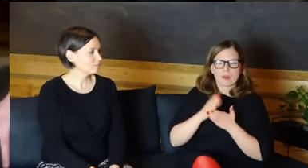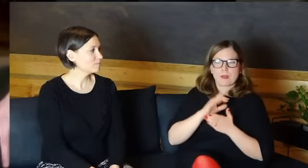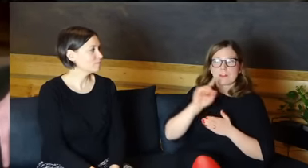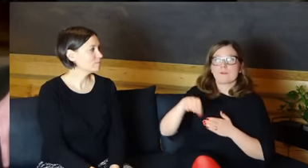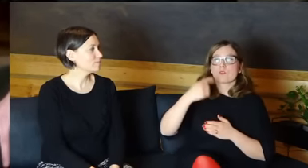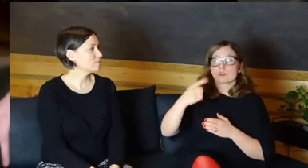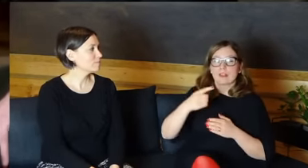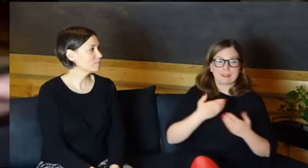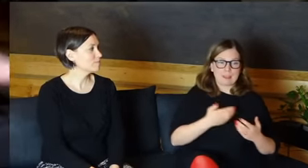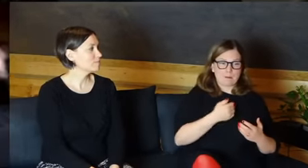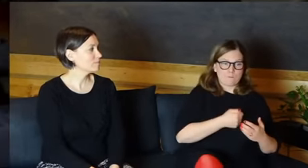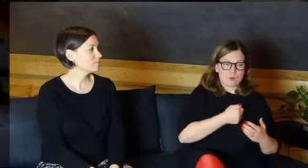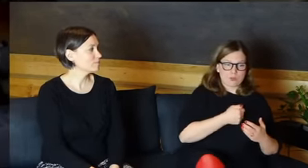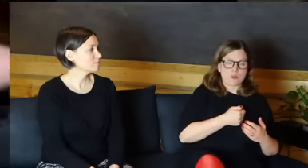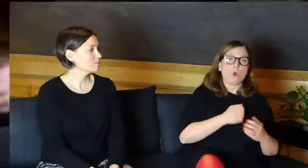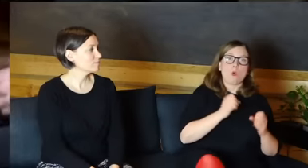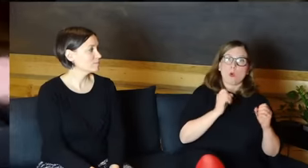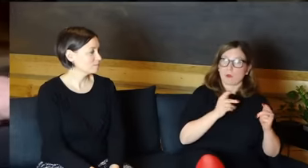vielä parempi.